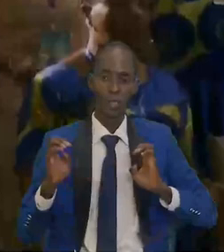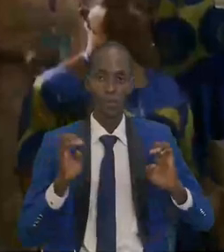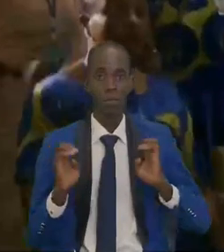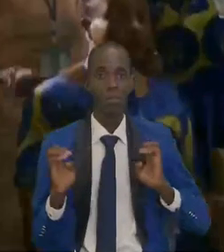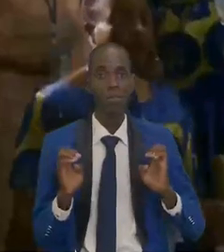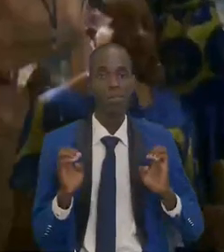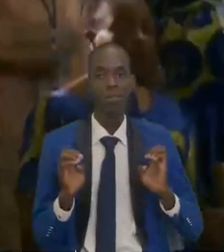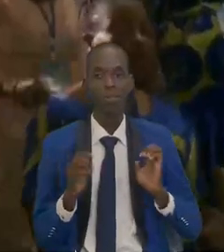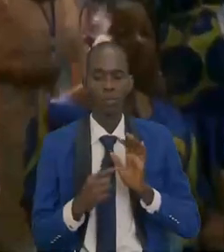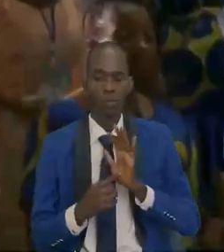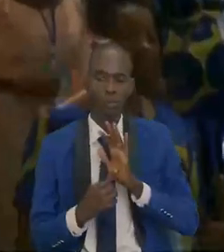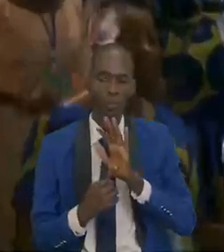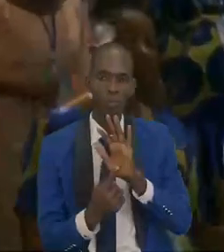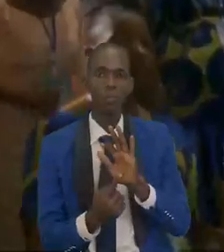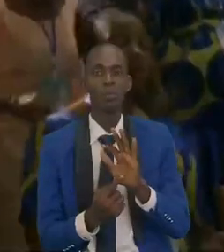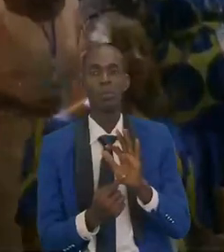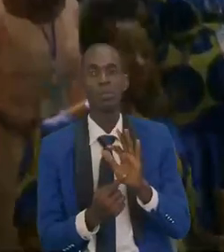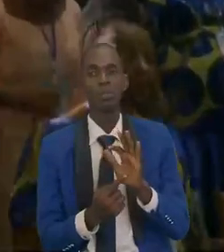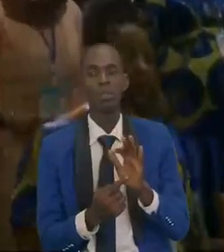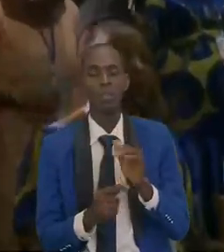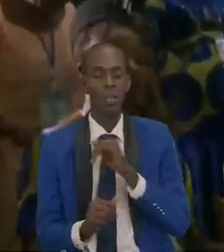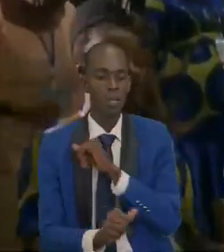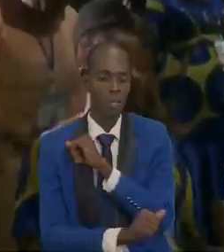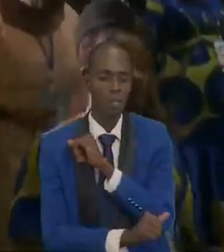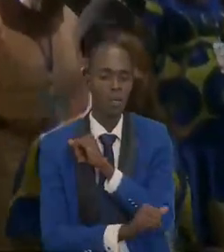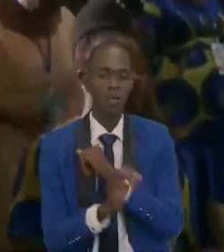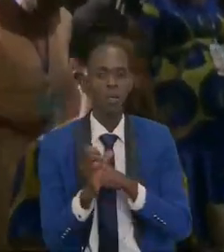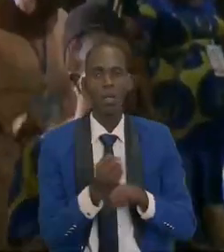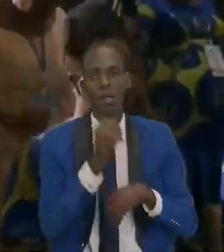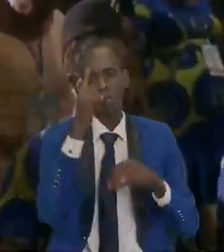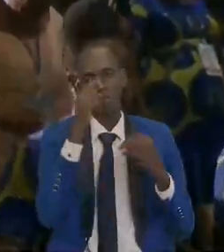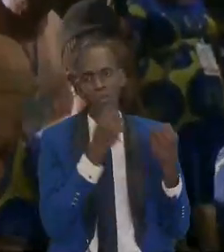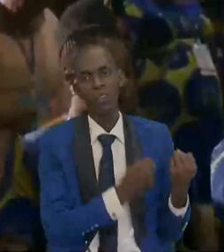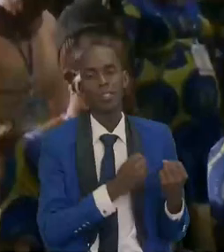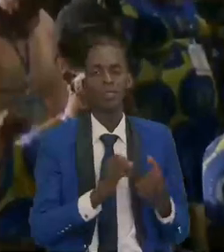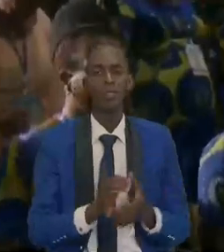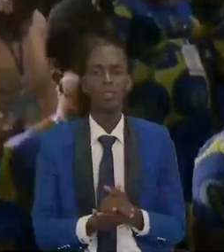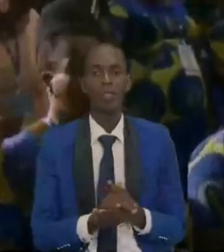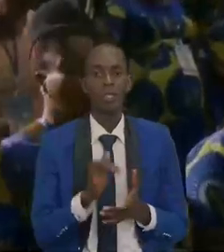exerce, manifeste. La foi d'Abraham,